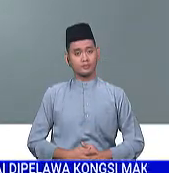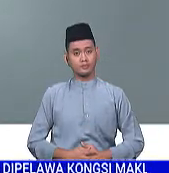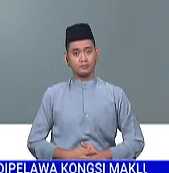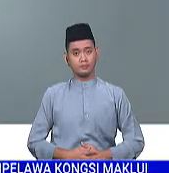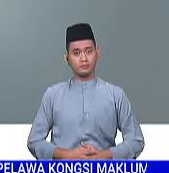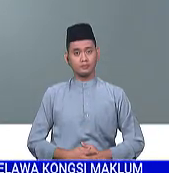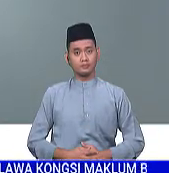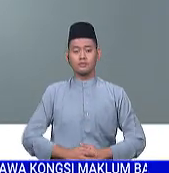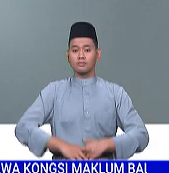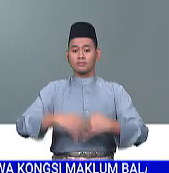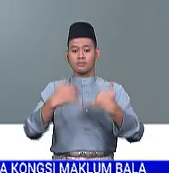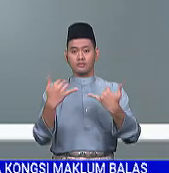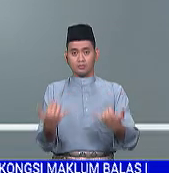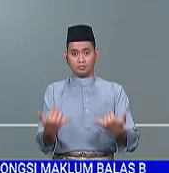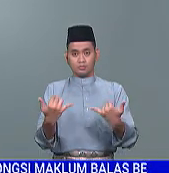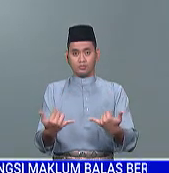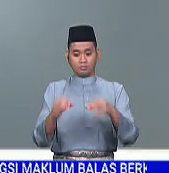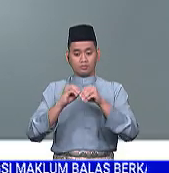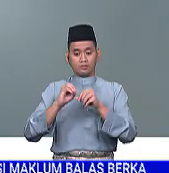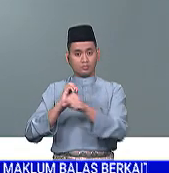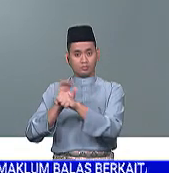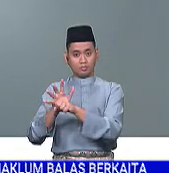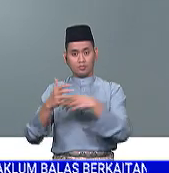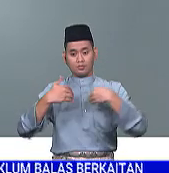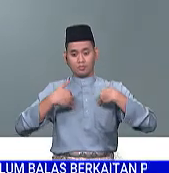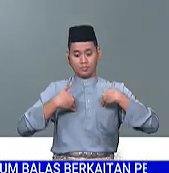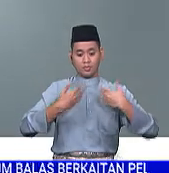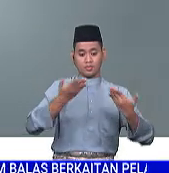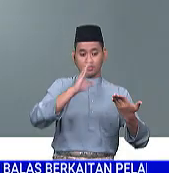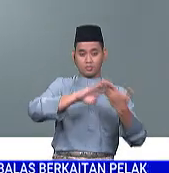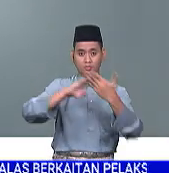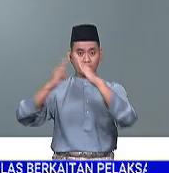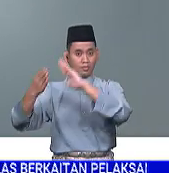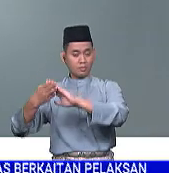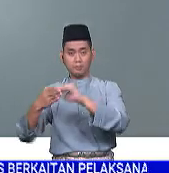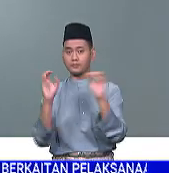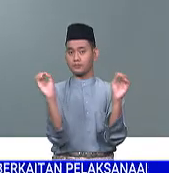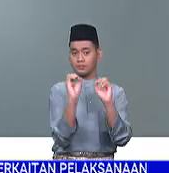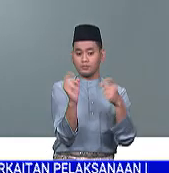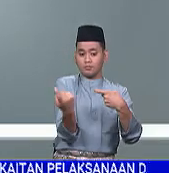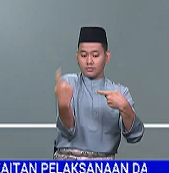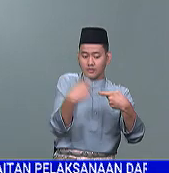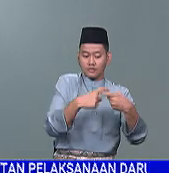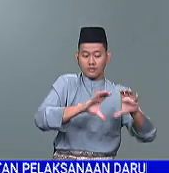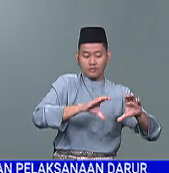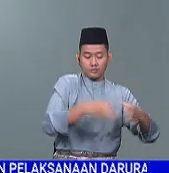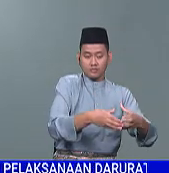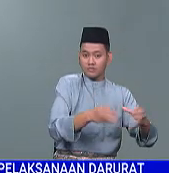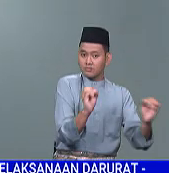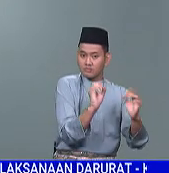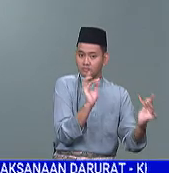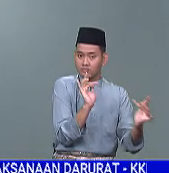Kes-kes ini sudah ada dalam komuniti. Kebanyakannya kes-kes sporadik bermaksud tiada kaitan atau tidak link